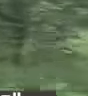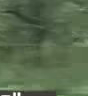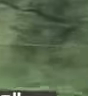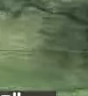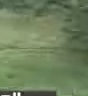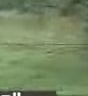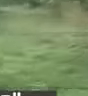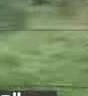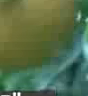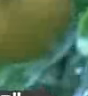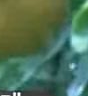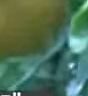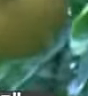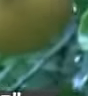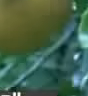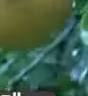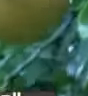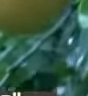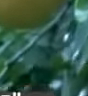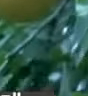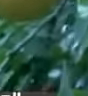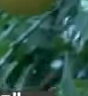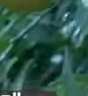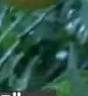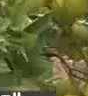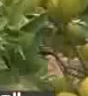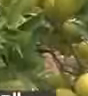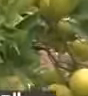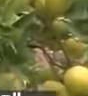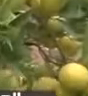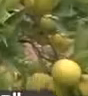خطة للترويج داخل الولايات.